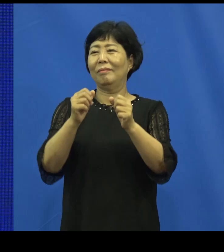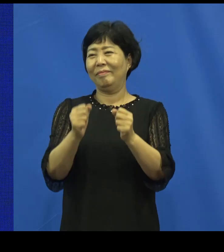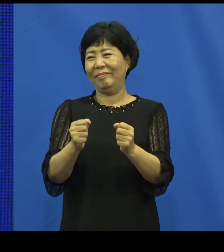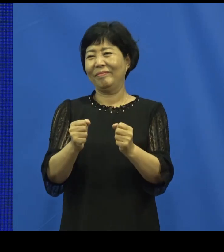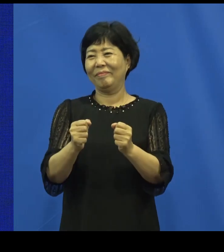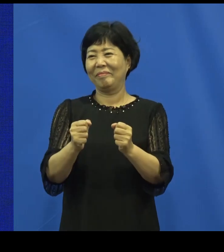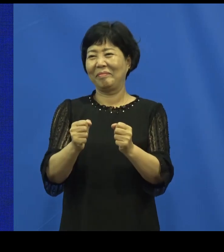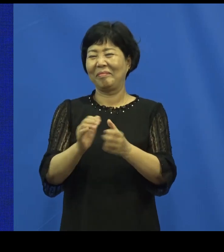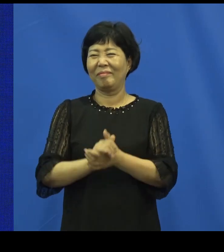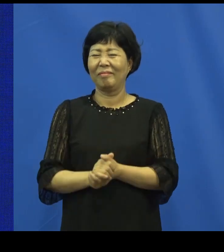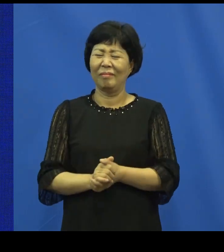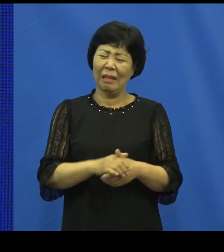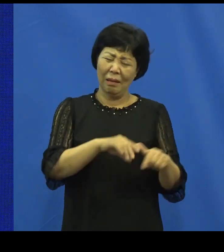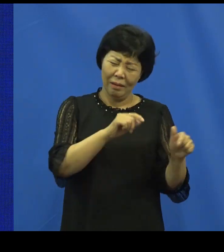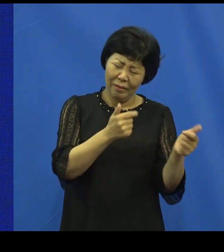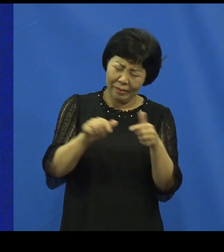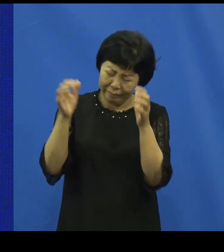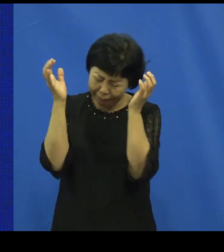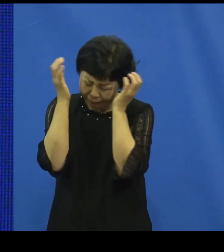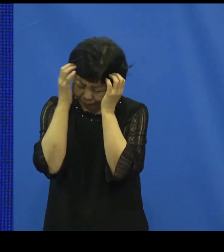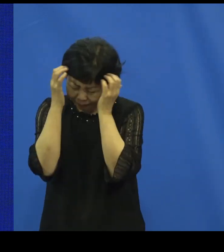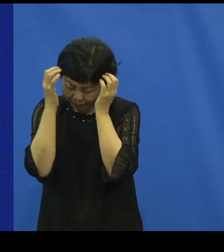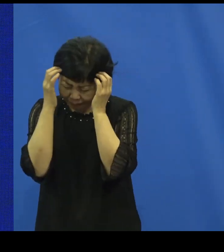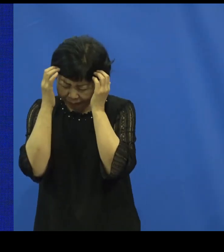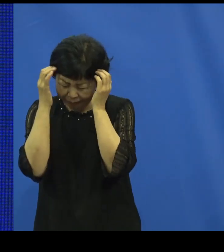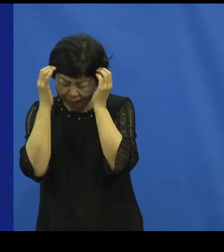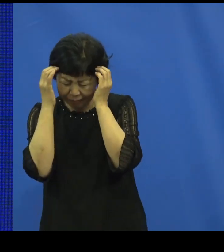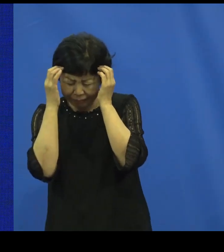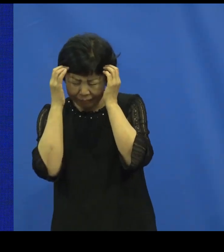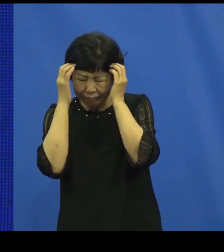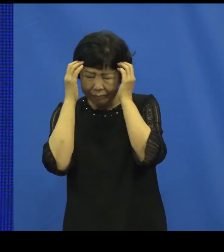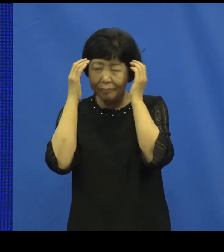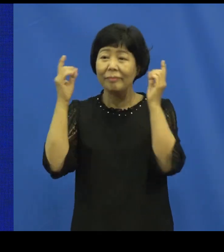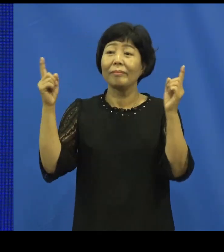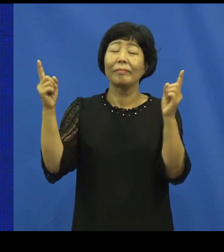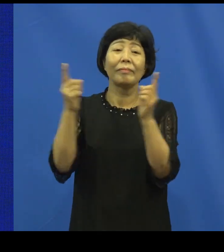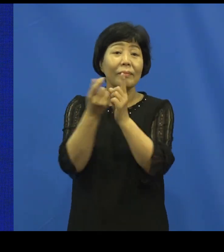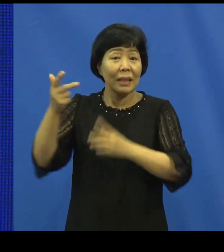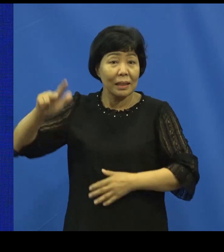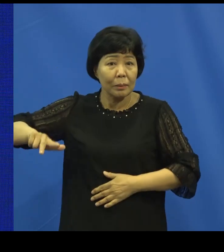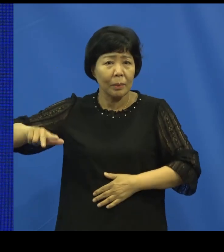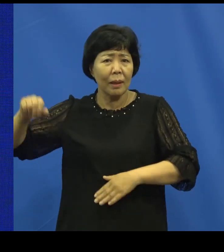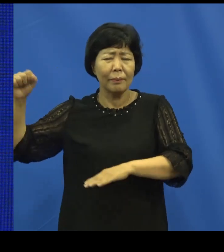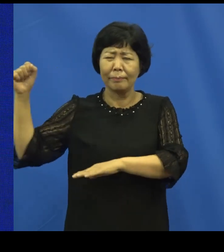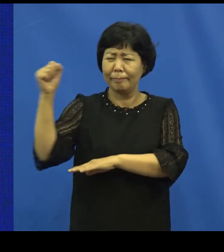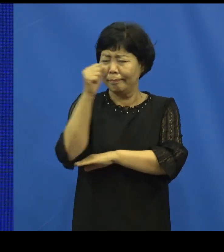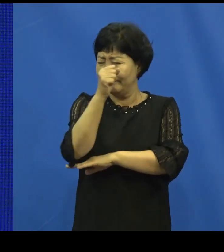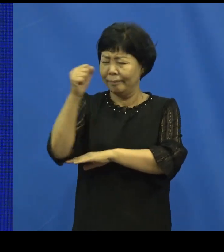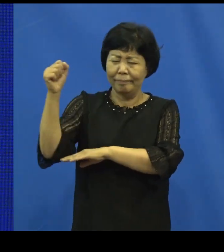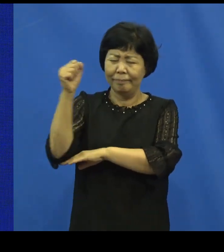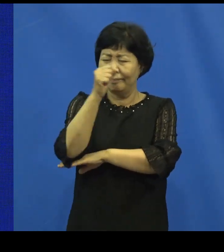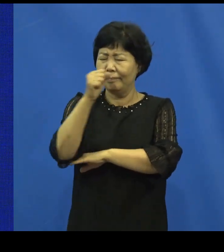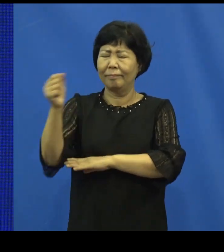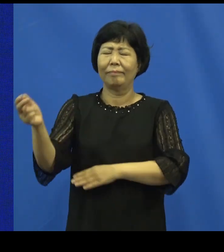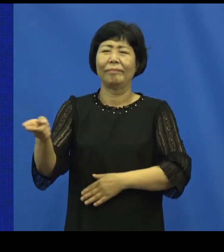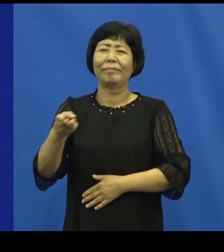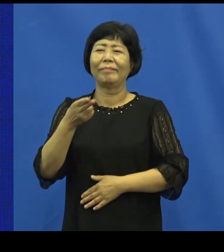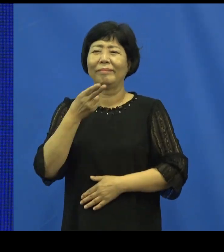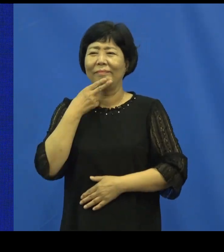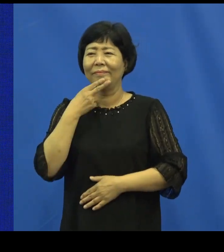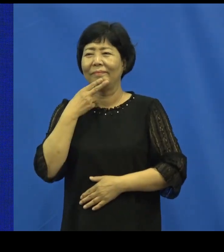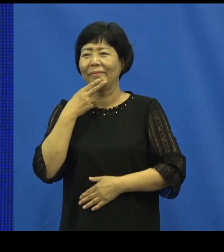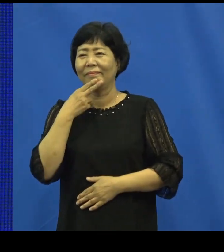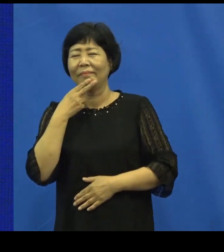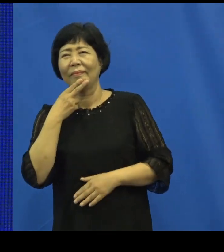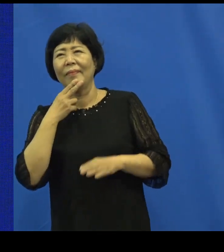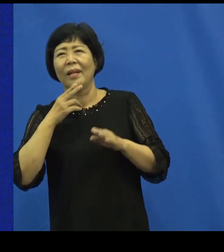그리고 무수한 시험들을 겪고 무수한 변화무쌍한 상황 속에서도 그는 흔들리지 않고 역사 속에 우뚝 서서